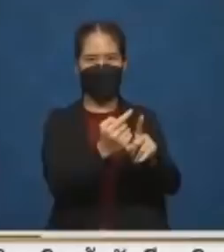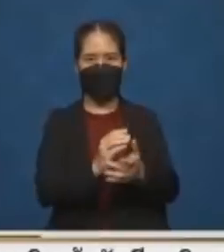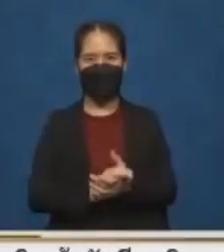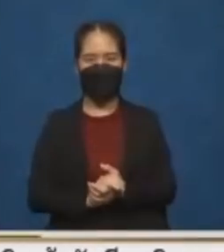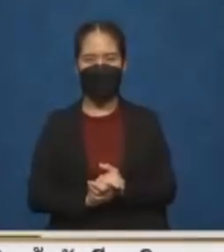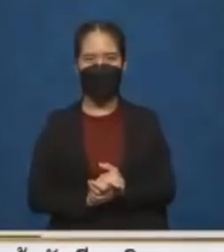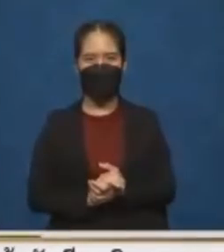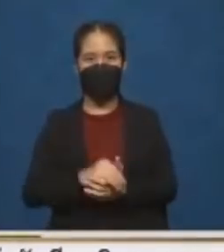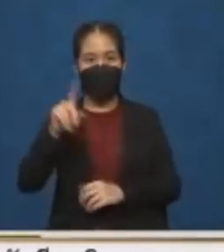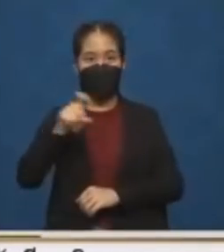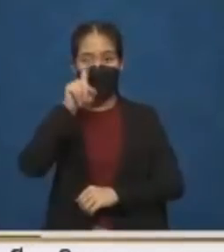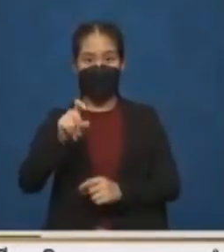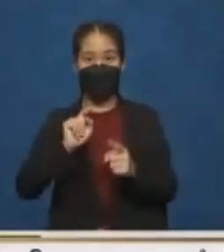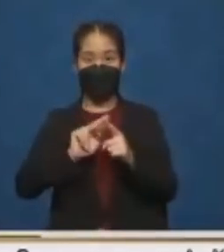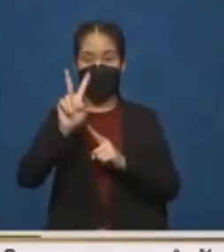ข้อสังเกตข้อที่ 2